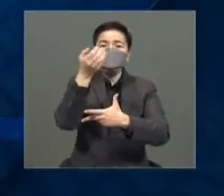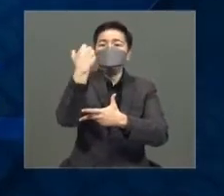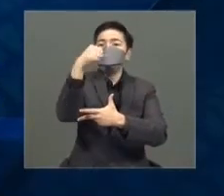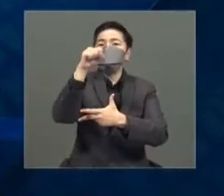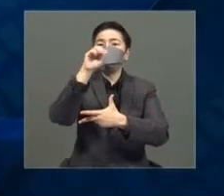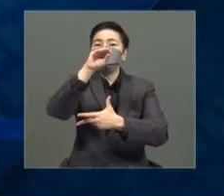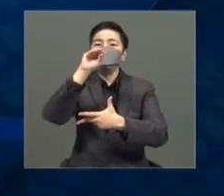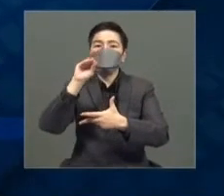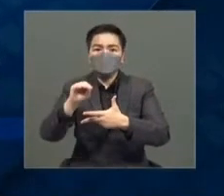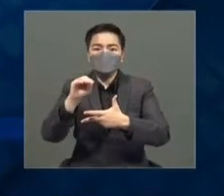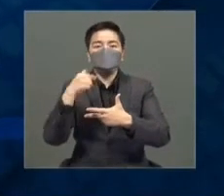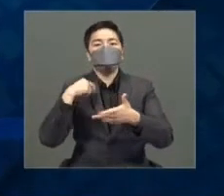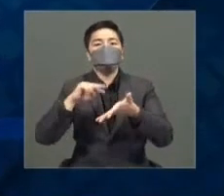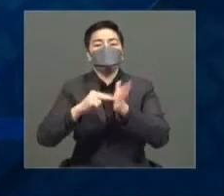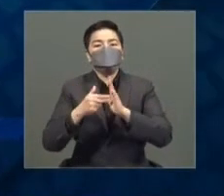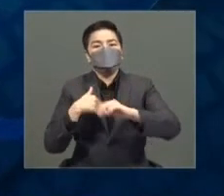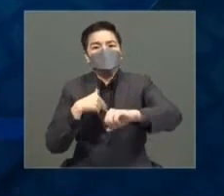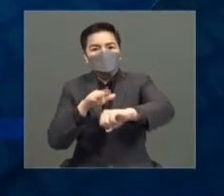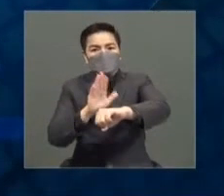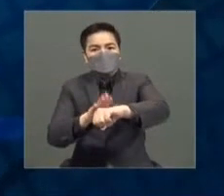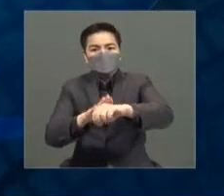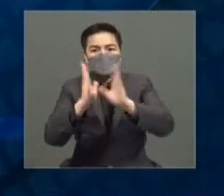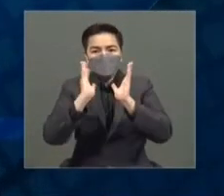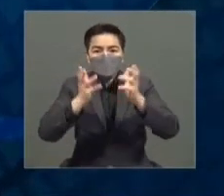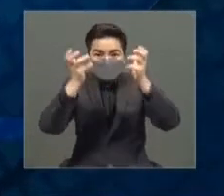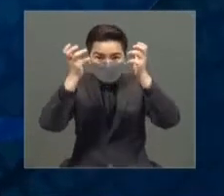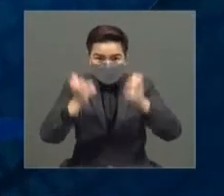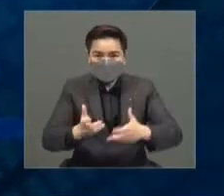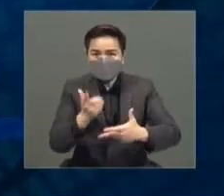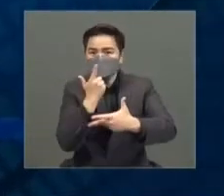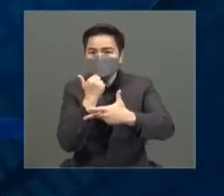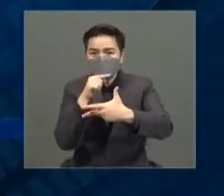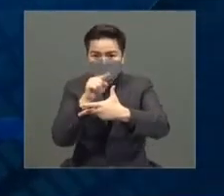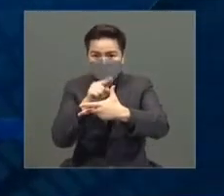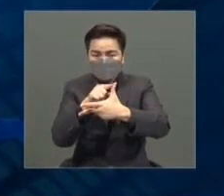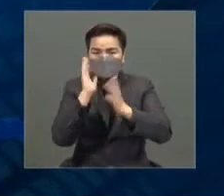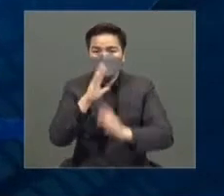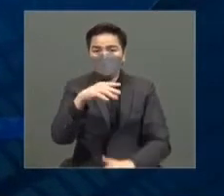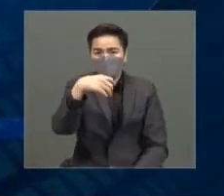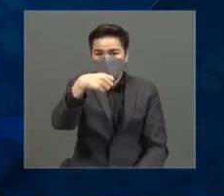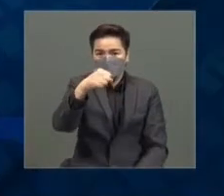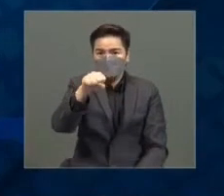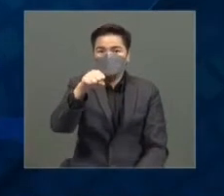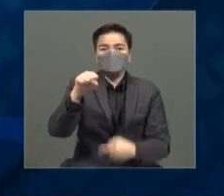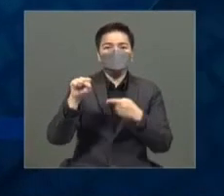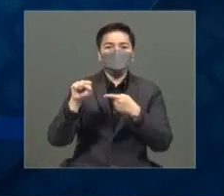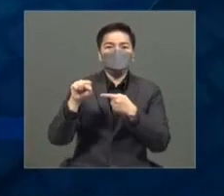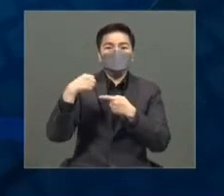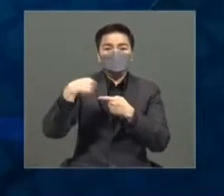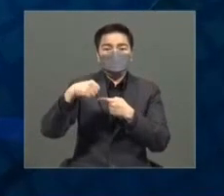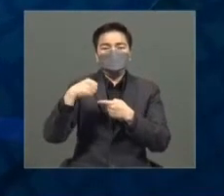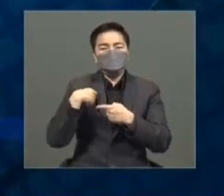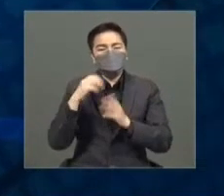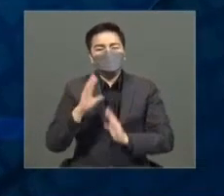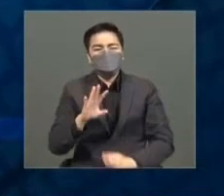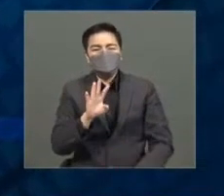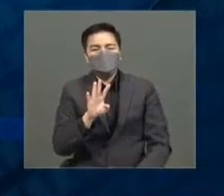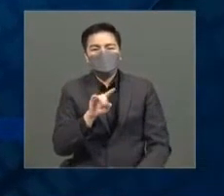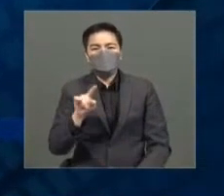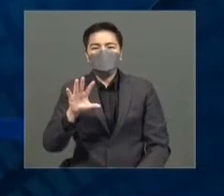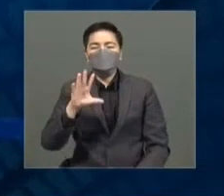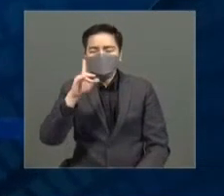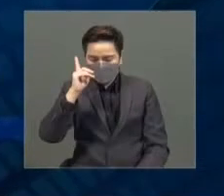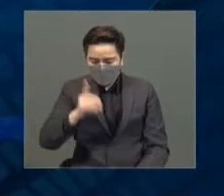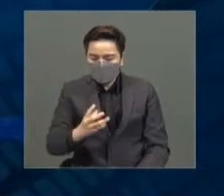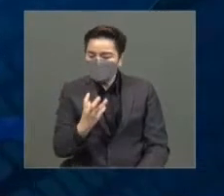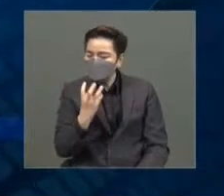10% และต้องเน้นย้ำนะคะว่าผู้ป่วยที่มีอาการหนักระดับแดงใน10รายก็จะมีอยู่ที่ประมาณ 4-5 รายจำเป็นต้องใ